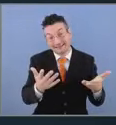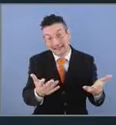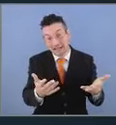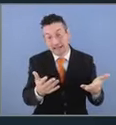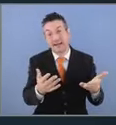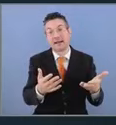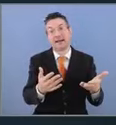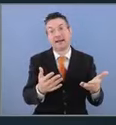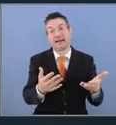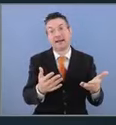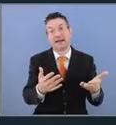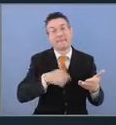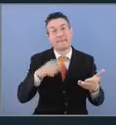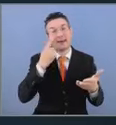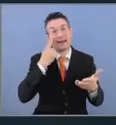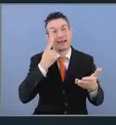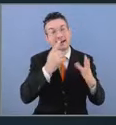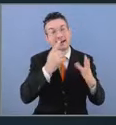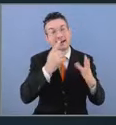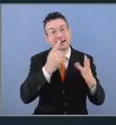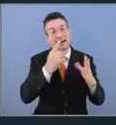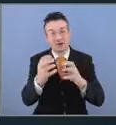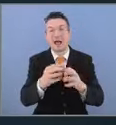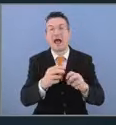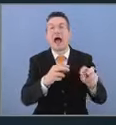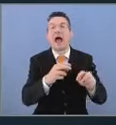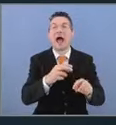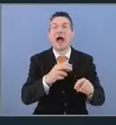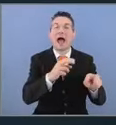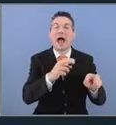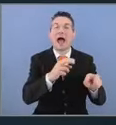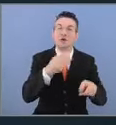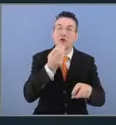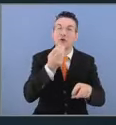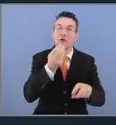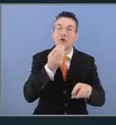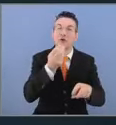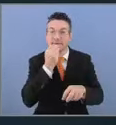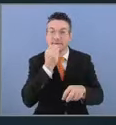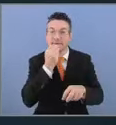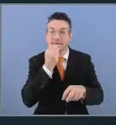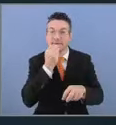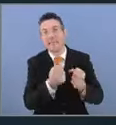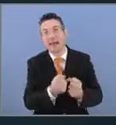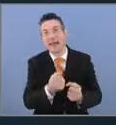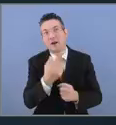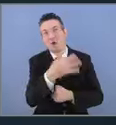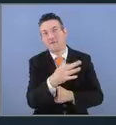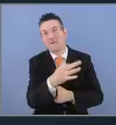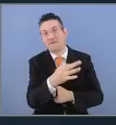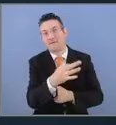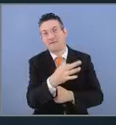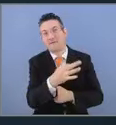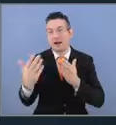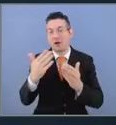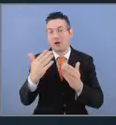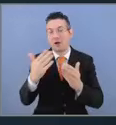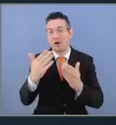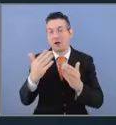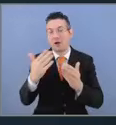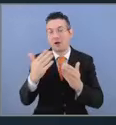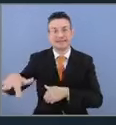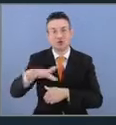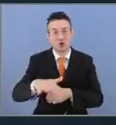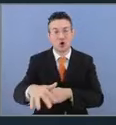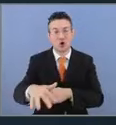industriali e l'agroalimentare di oggi è meno efficiente rispetto ad altri settori. Il contesto attuale infatti mostra come la necessità